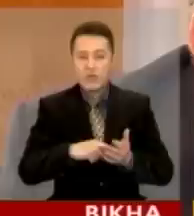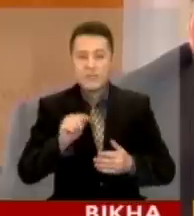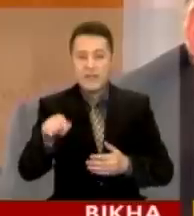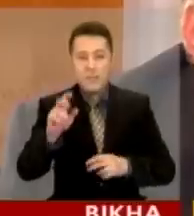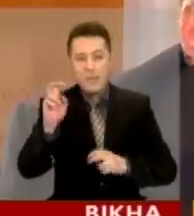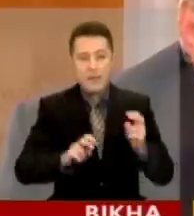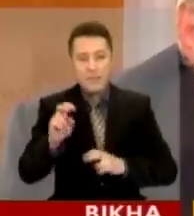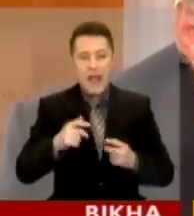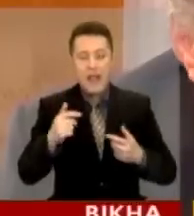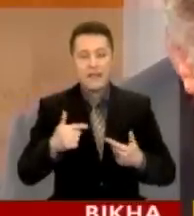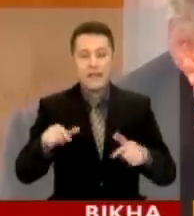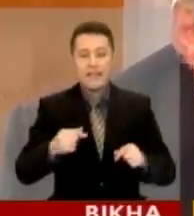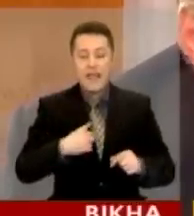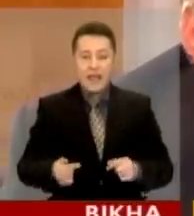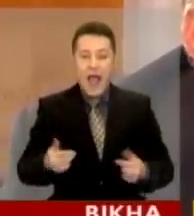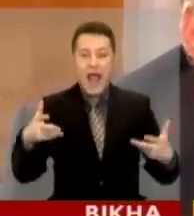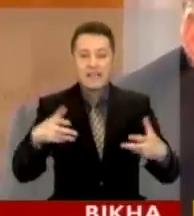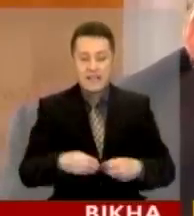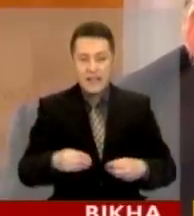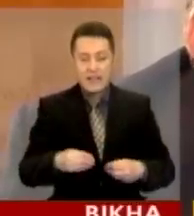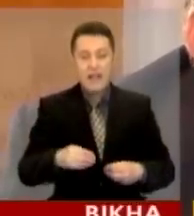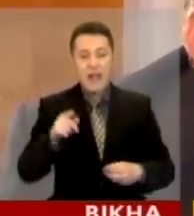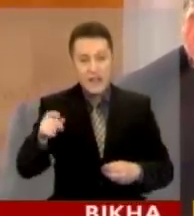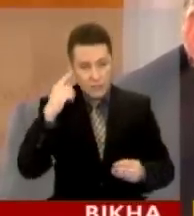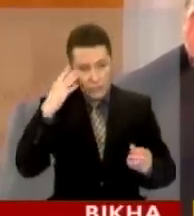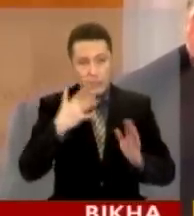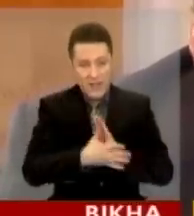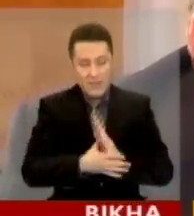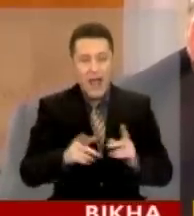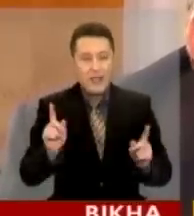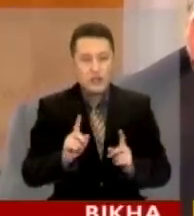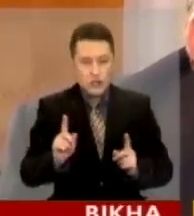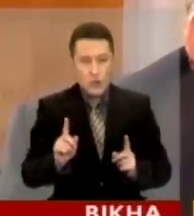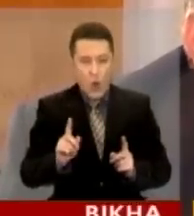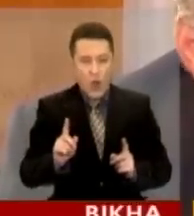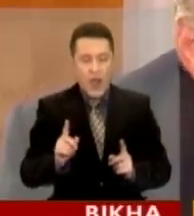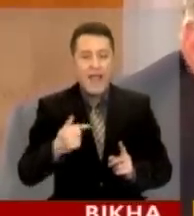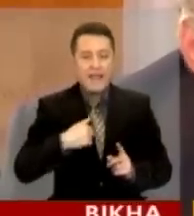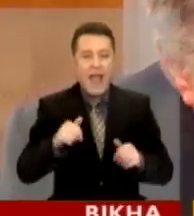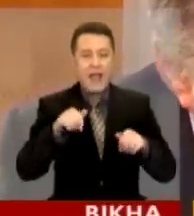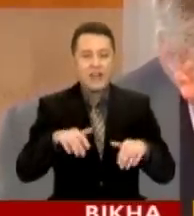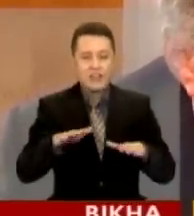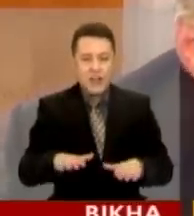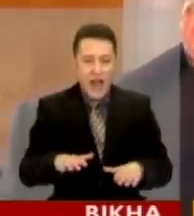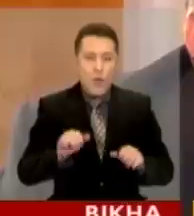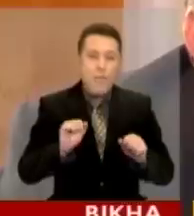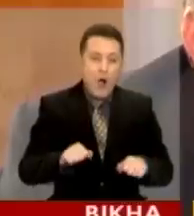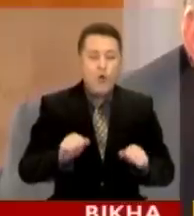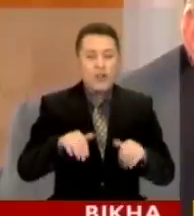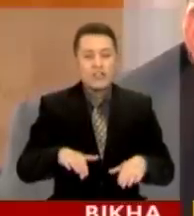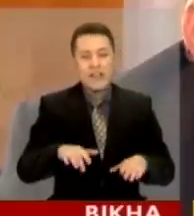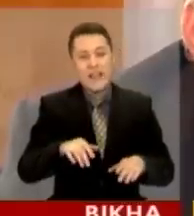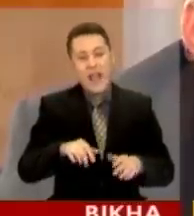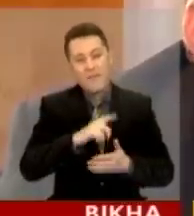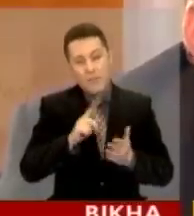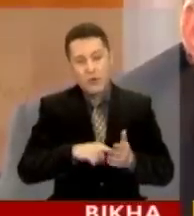предприятиями Где я акционер я не буду подсознательно понимать Что я решаю могу решить вопрос в ту или другую